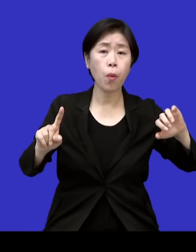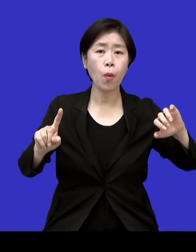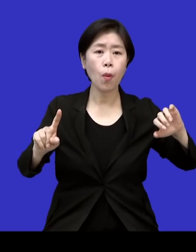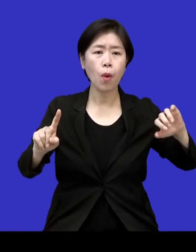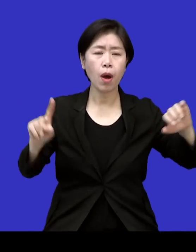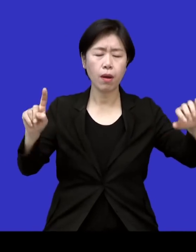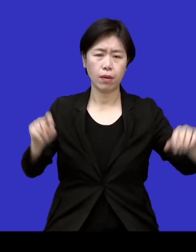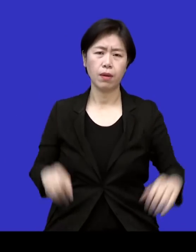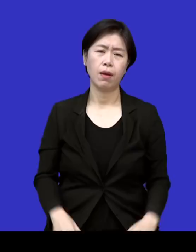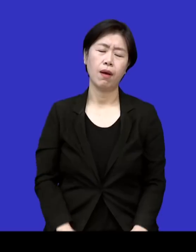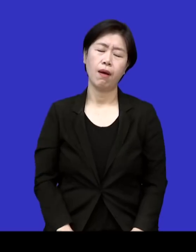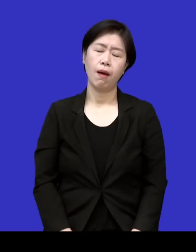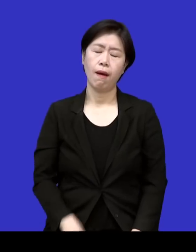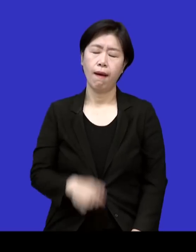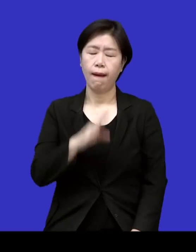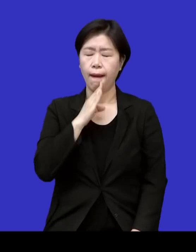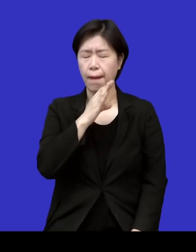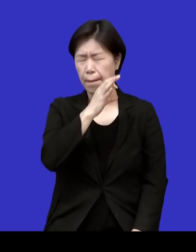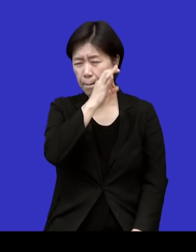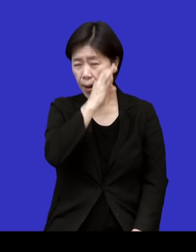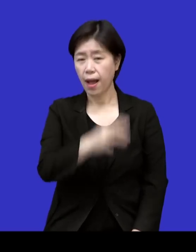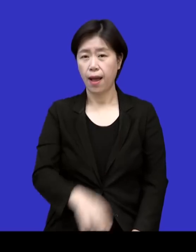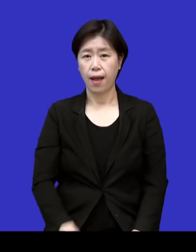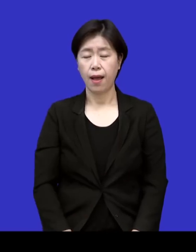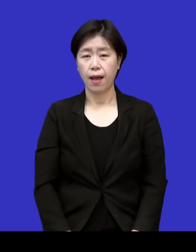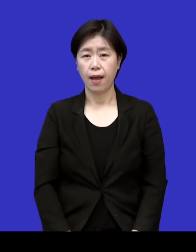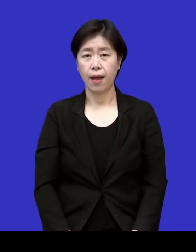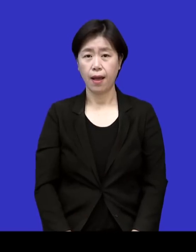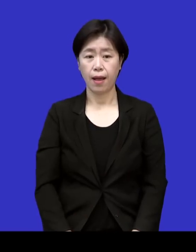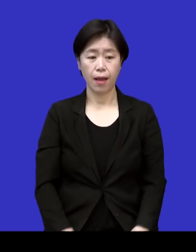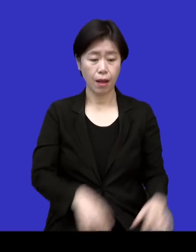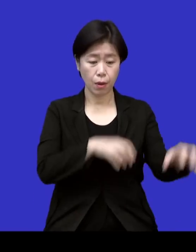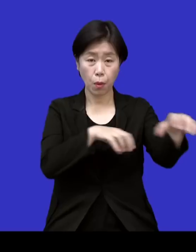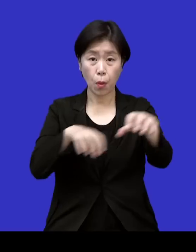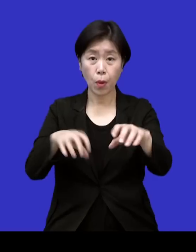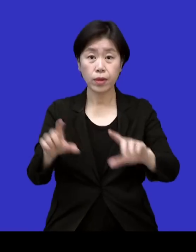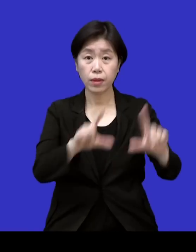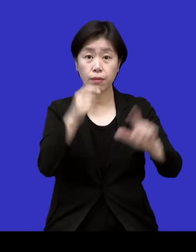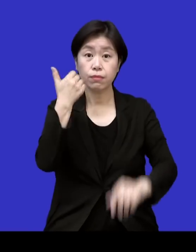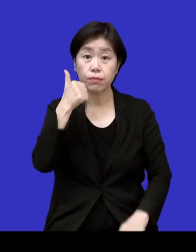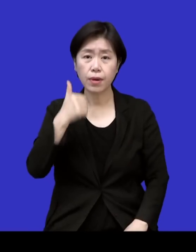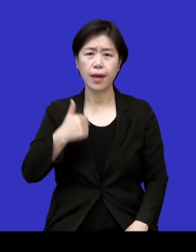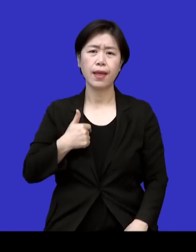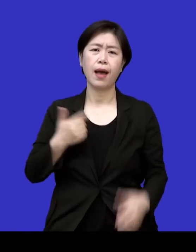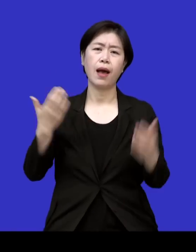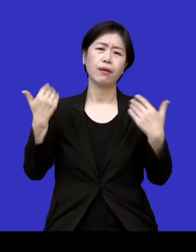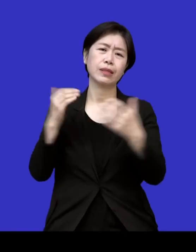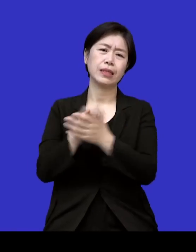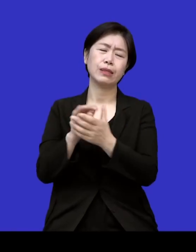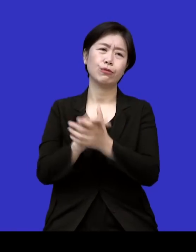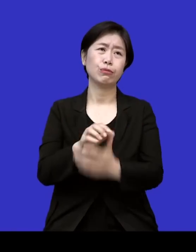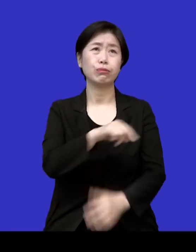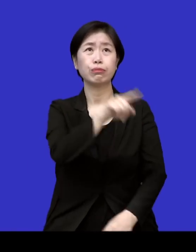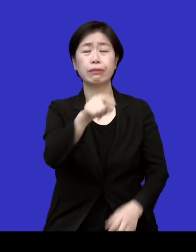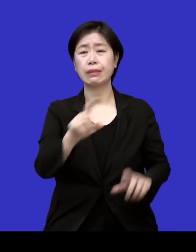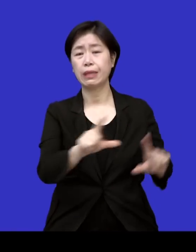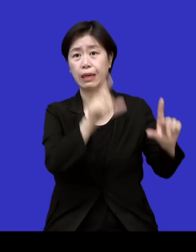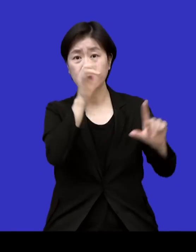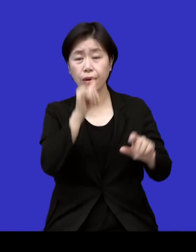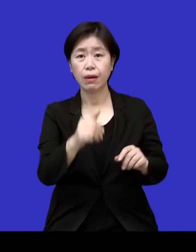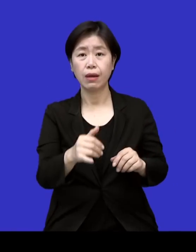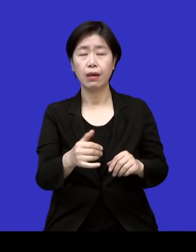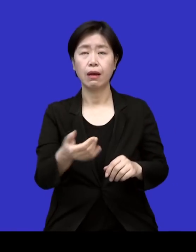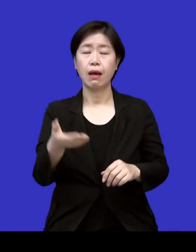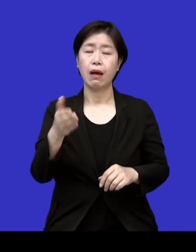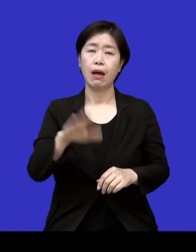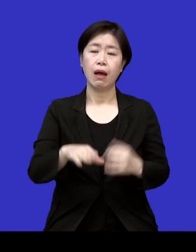근데 가다 보면 이제 다음 날 학교에서 만나야 될 친구들도 있고 그러니까 이제 마주치지 못하고 이제 어떻게든지 그냥